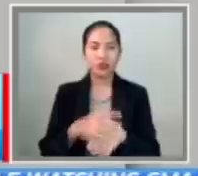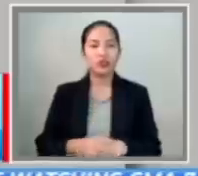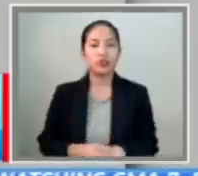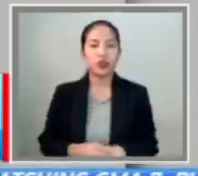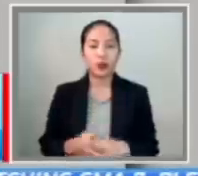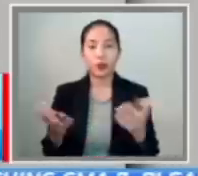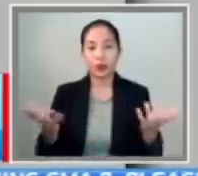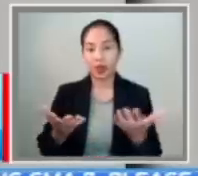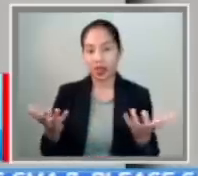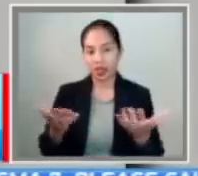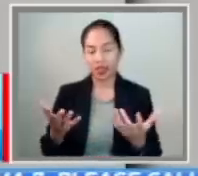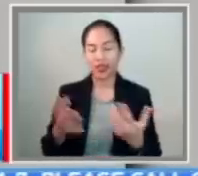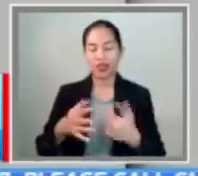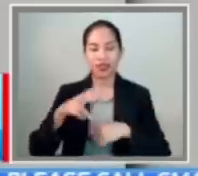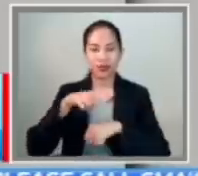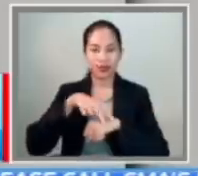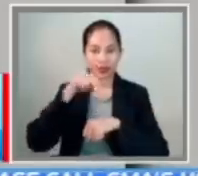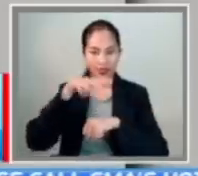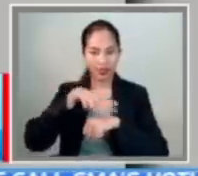Norte. Naibibenta niya kasi ang bawat obra sa halagang